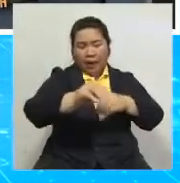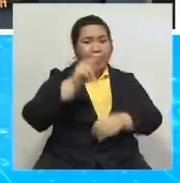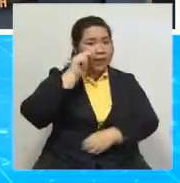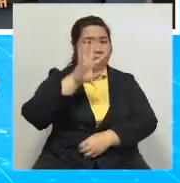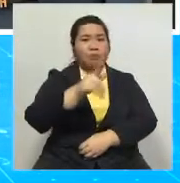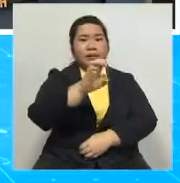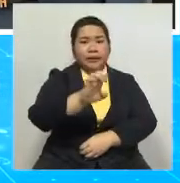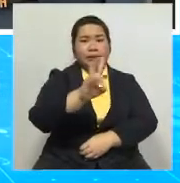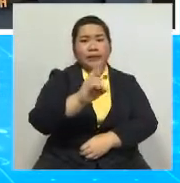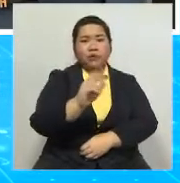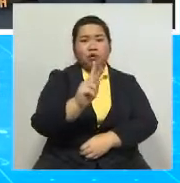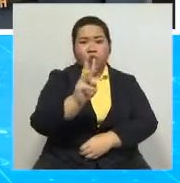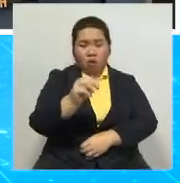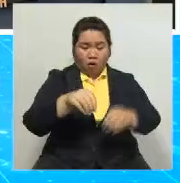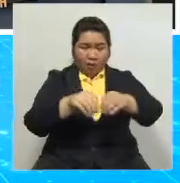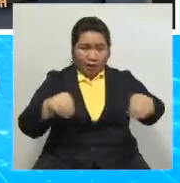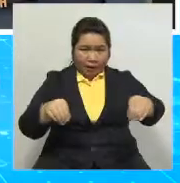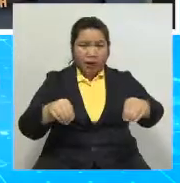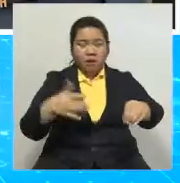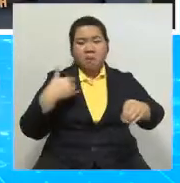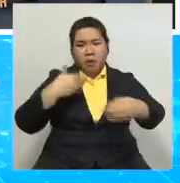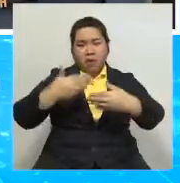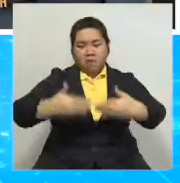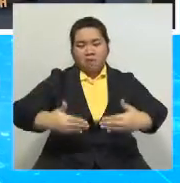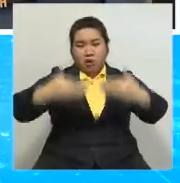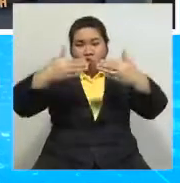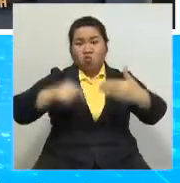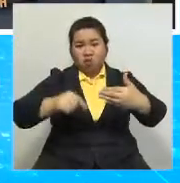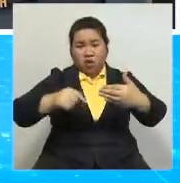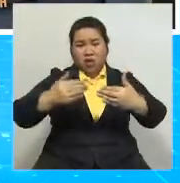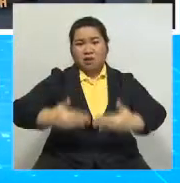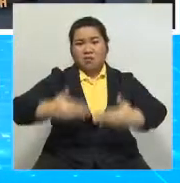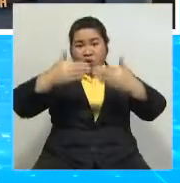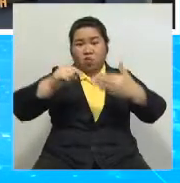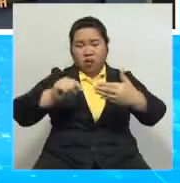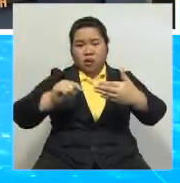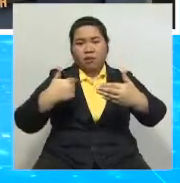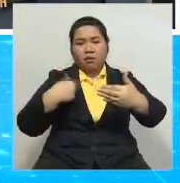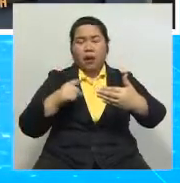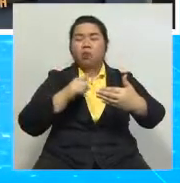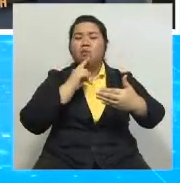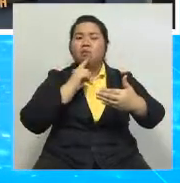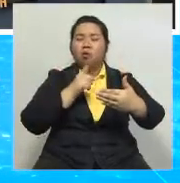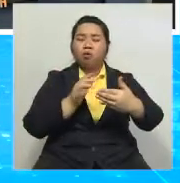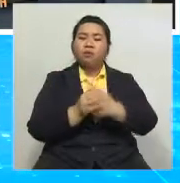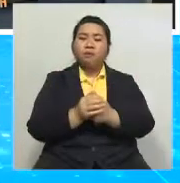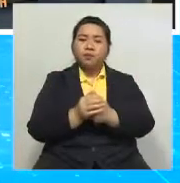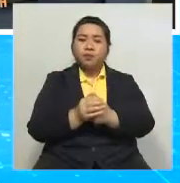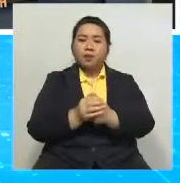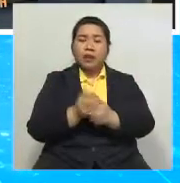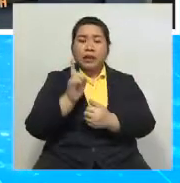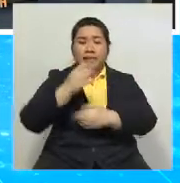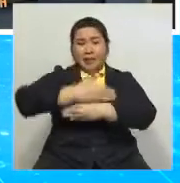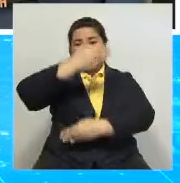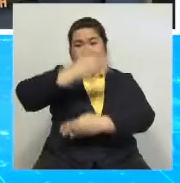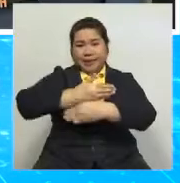ะครับตรงนี้เราก็ใช้ประตูนะฮะประตูที่อยู่น้ำชีนะครับก็มีประตูคาดน้อยประตูเขื่อนยะโ